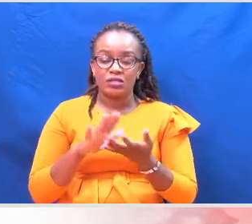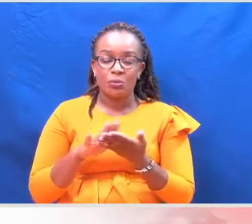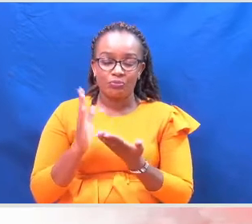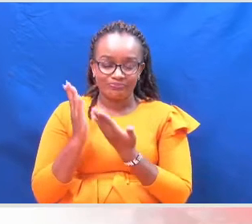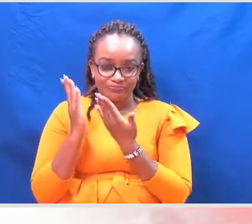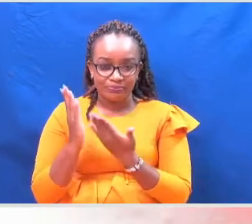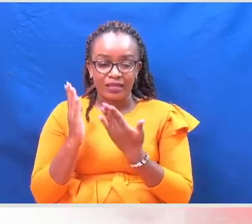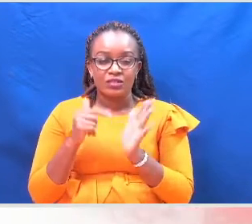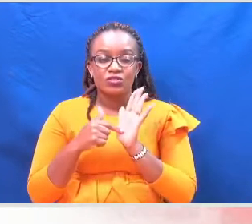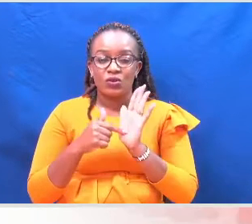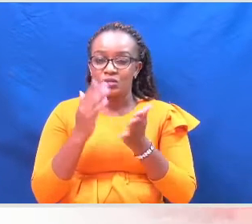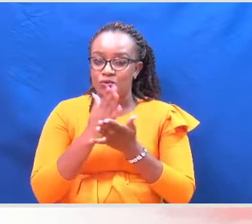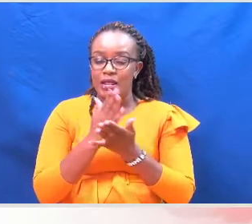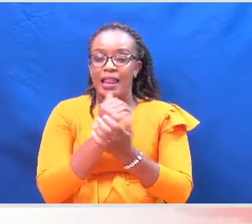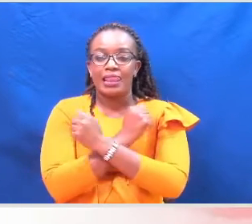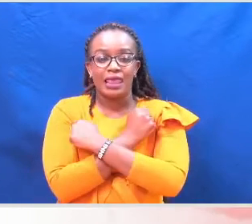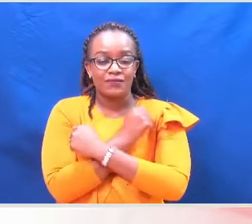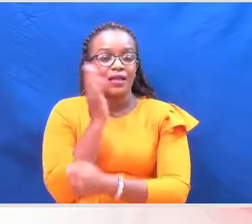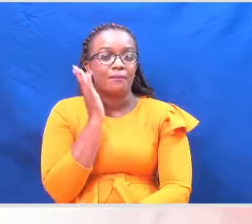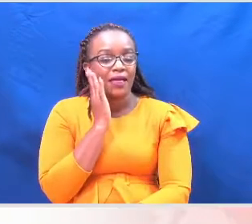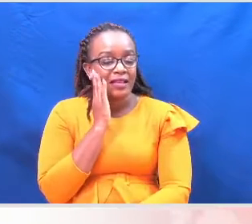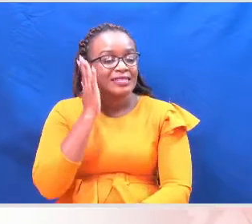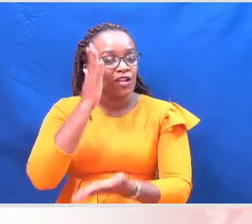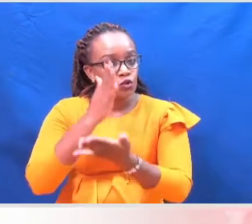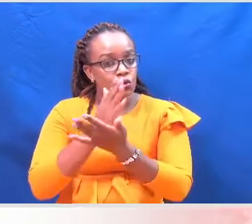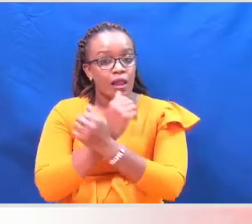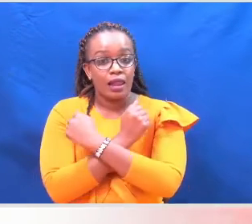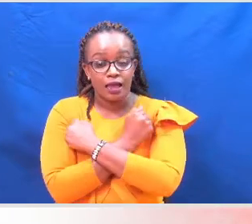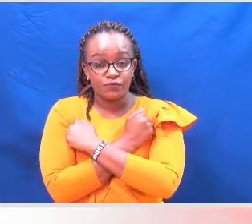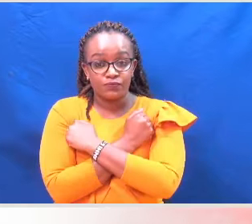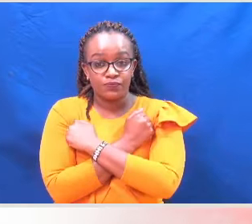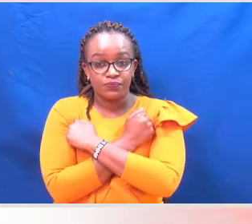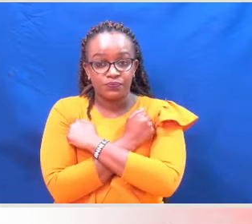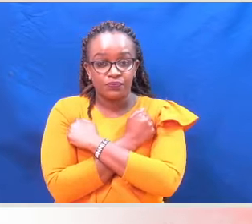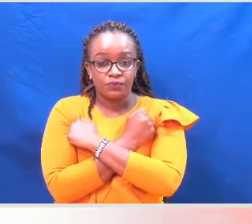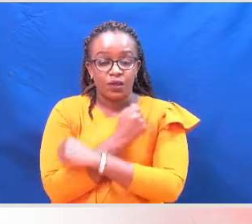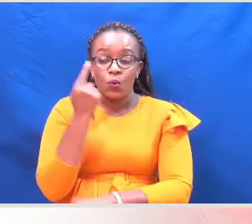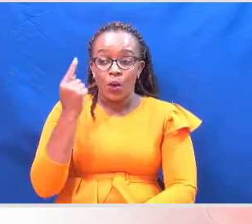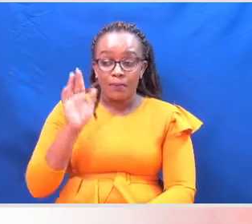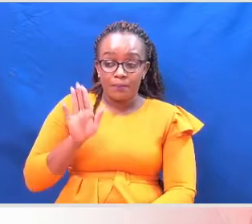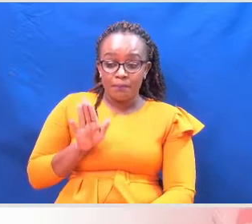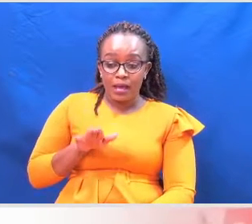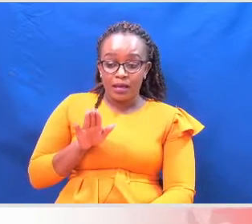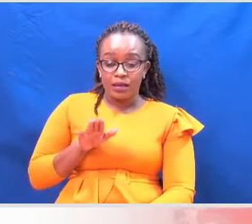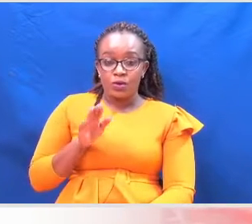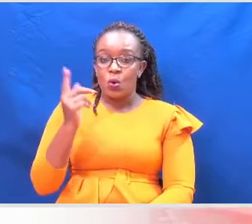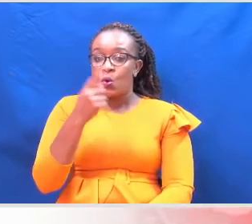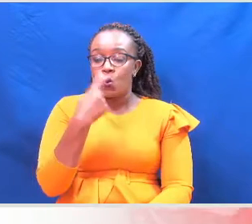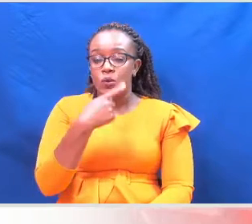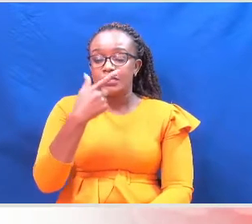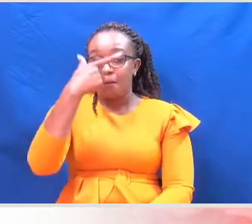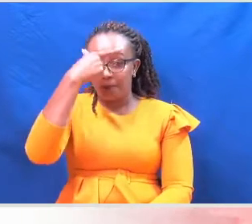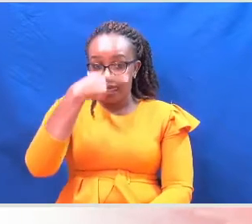kwamba upendo wa mama ni upendo wa kweli. Na ni kwamba mama mmoja asiye na uwezo wa kuona alitembea